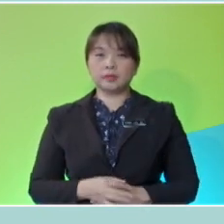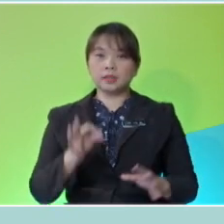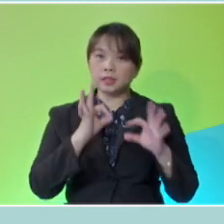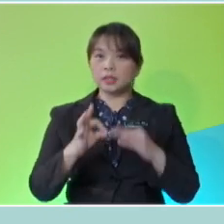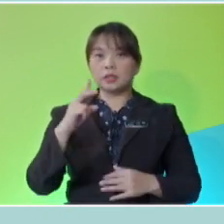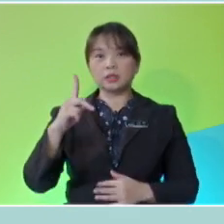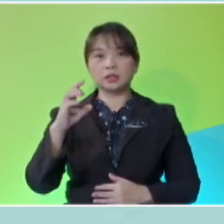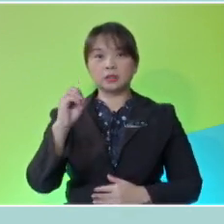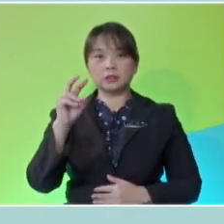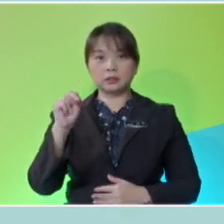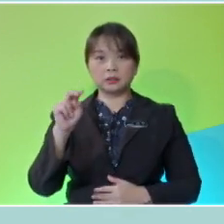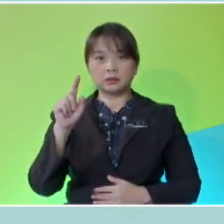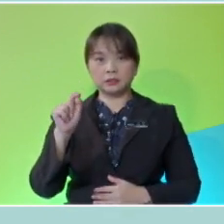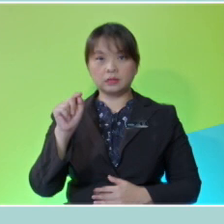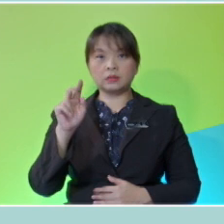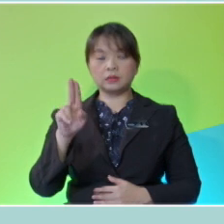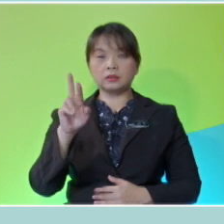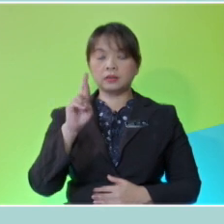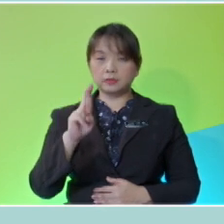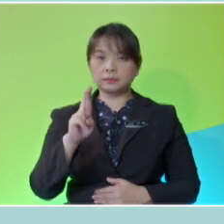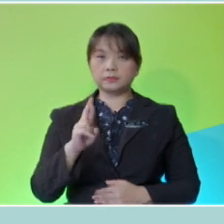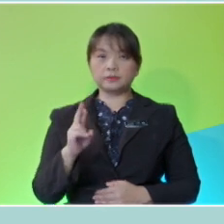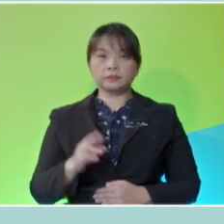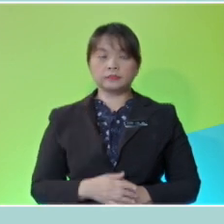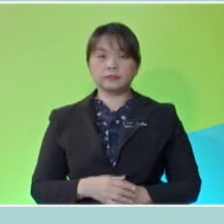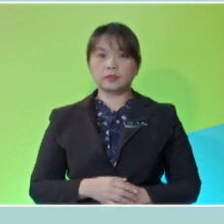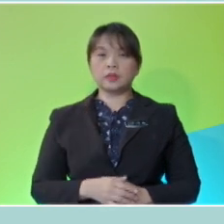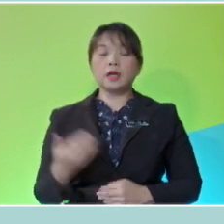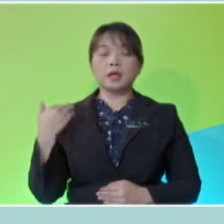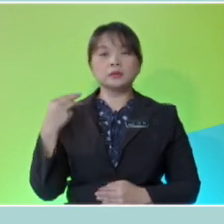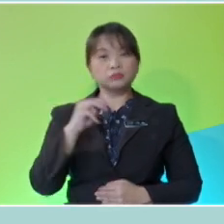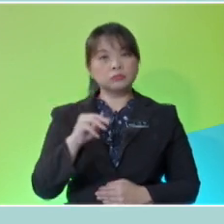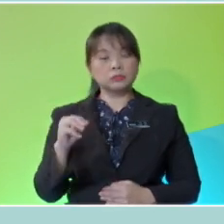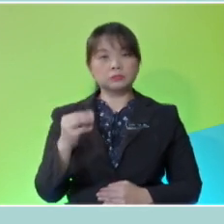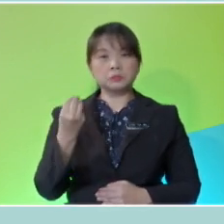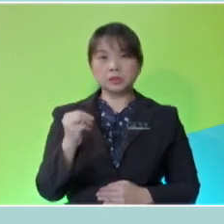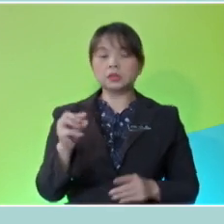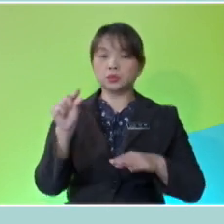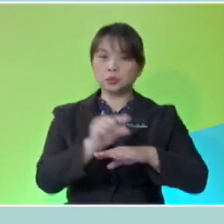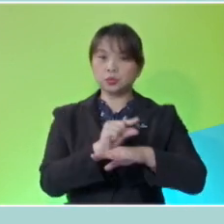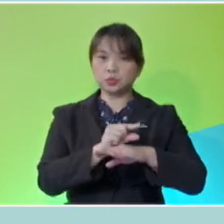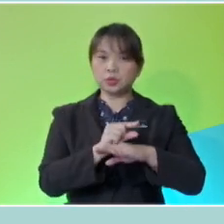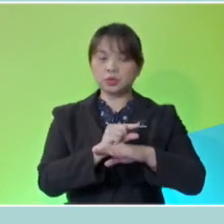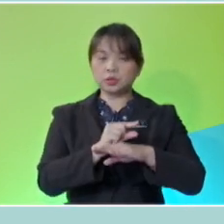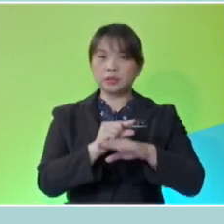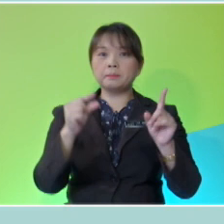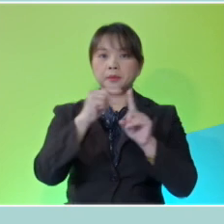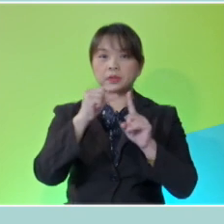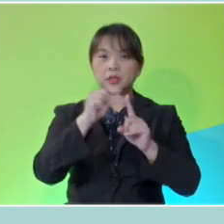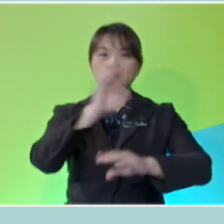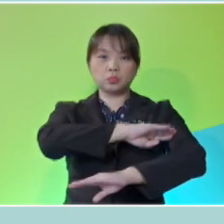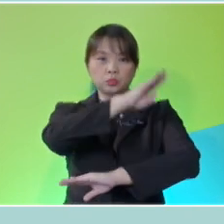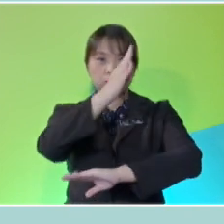dijelaskan sekali lagi sebab ada murid di eee mereka menggunakan perkataan bukik ataupun gunung